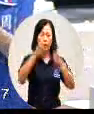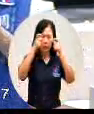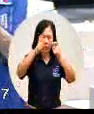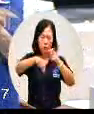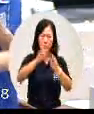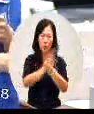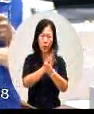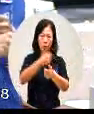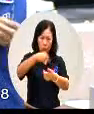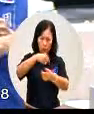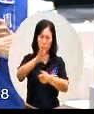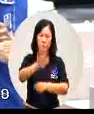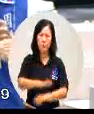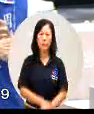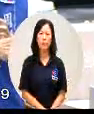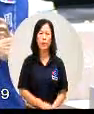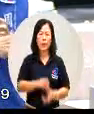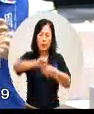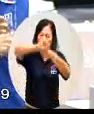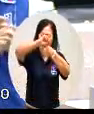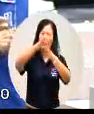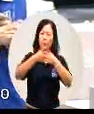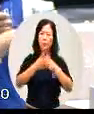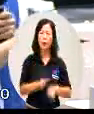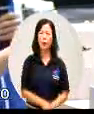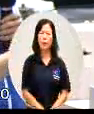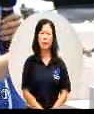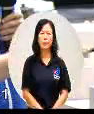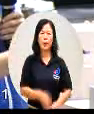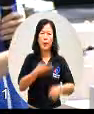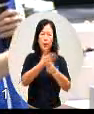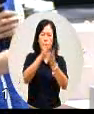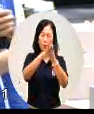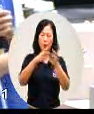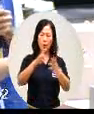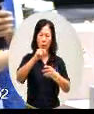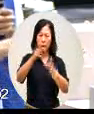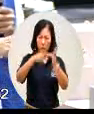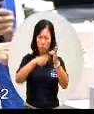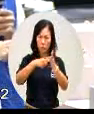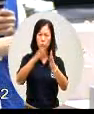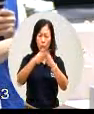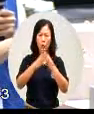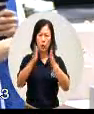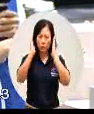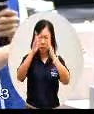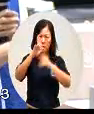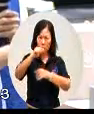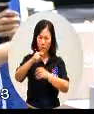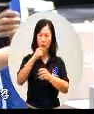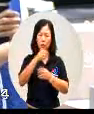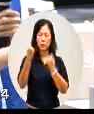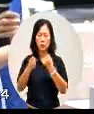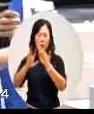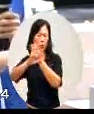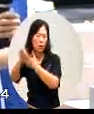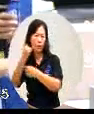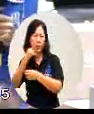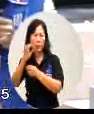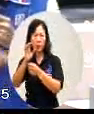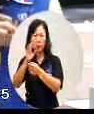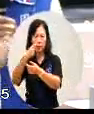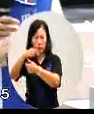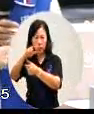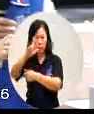你大量的增加，增加开出实缺正式的老师，使在外地流浪服务